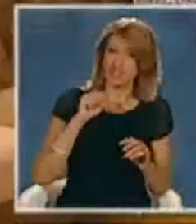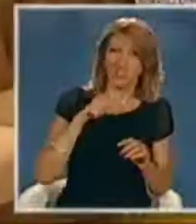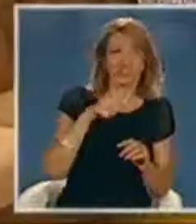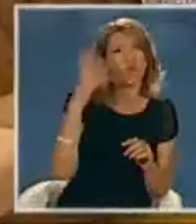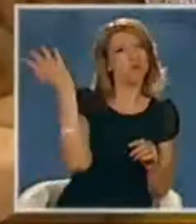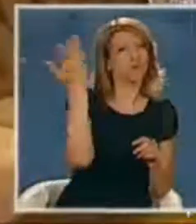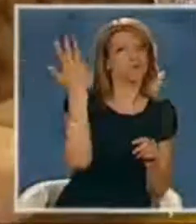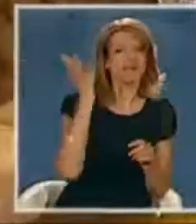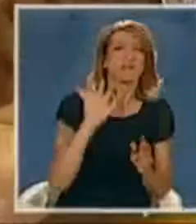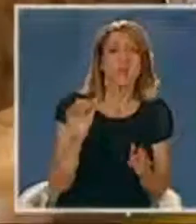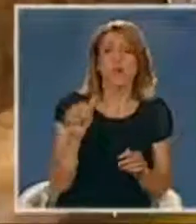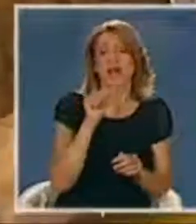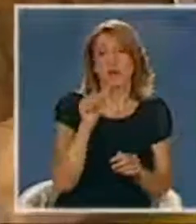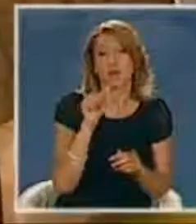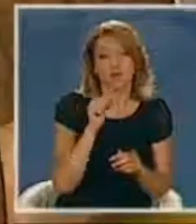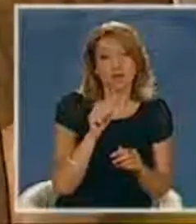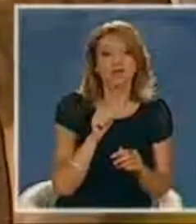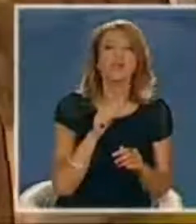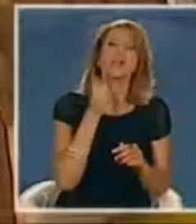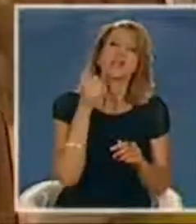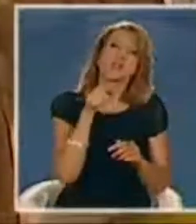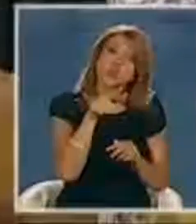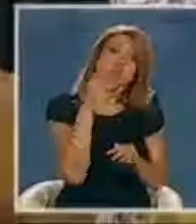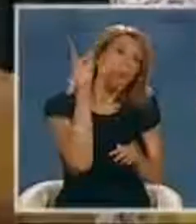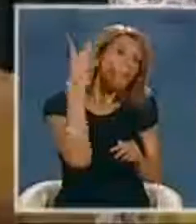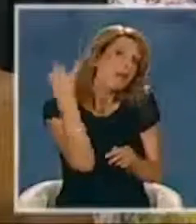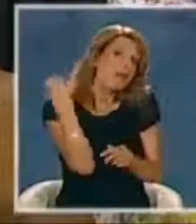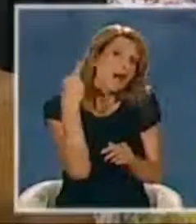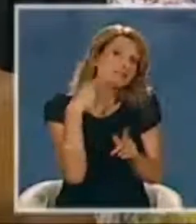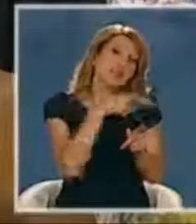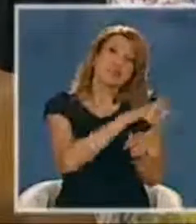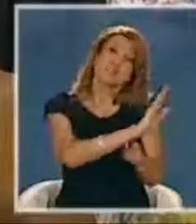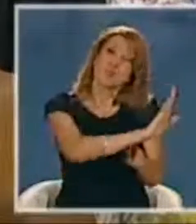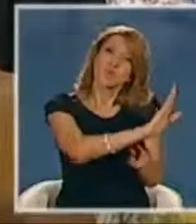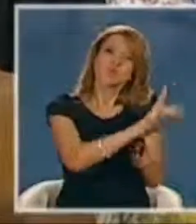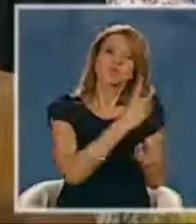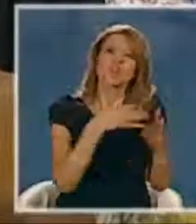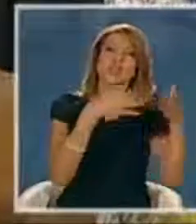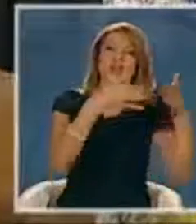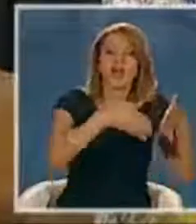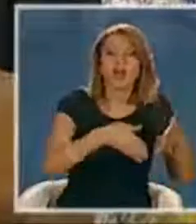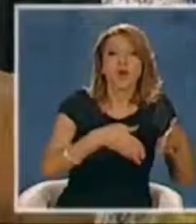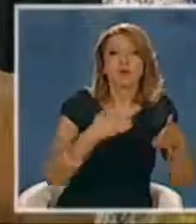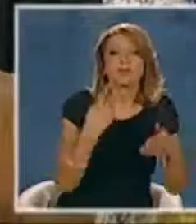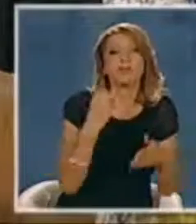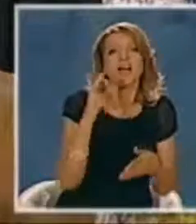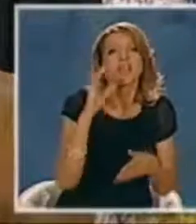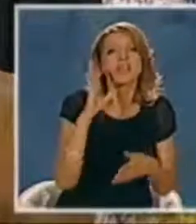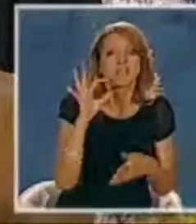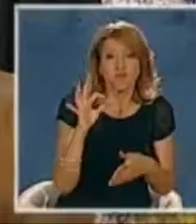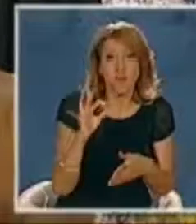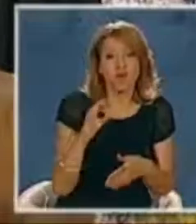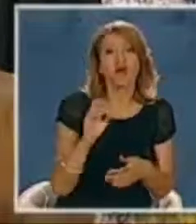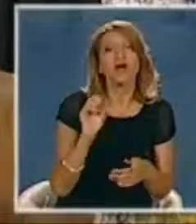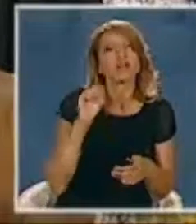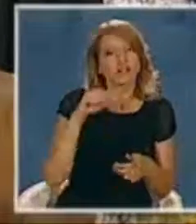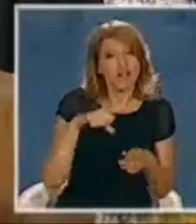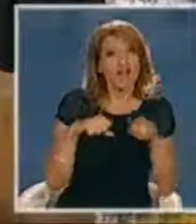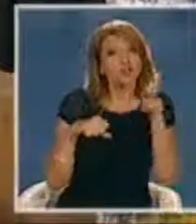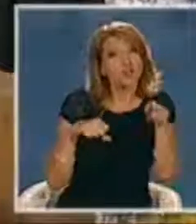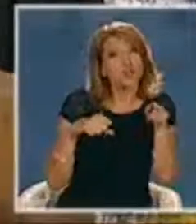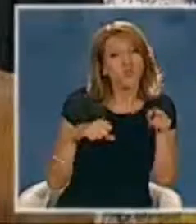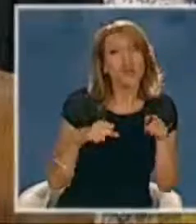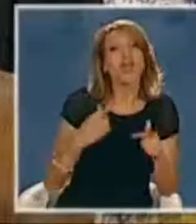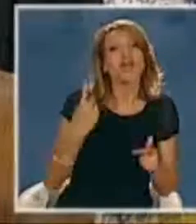алкохол. Казвам ми, дотираш на гроба на някакъв Иво. И тя тогава почна и каза, да, това е едно мое бивше гадже,